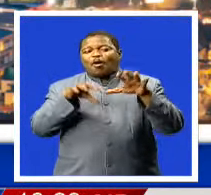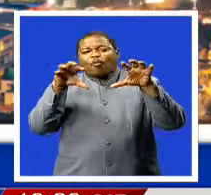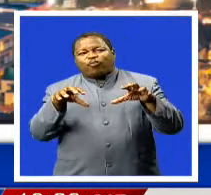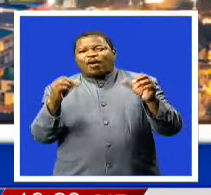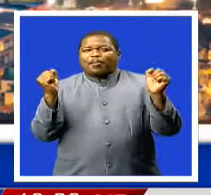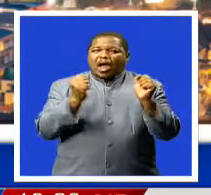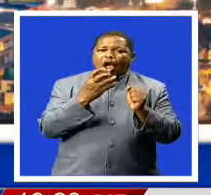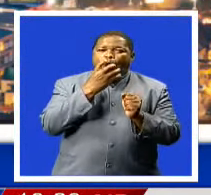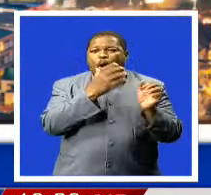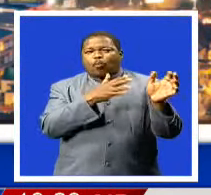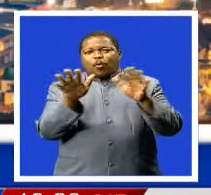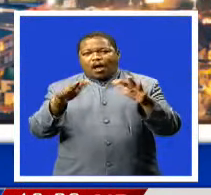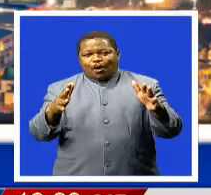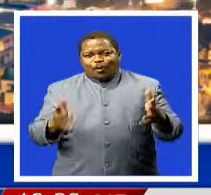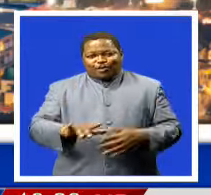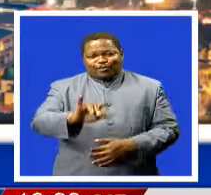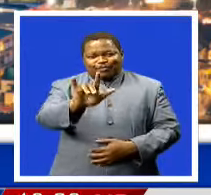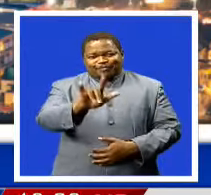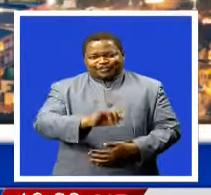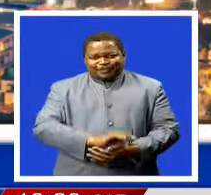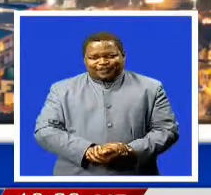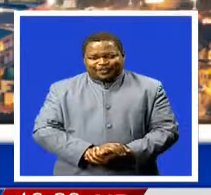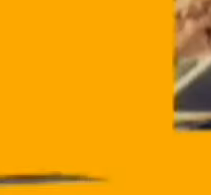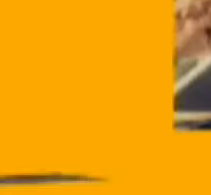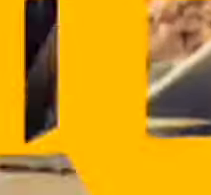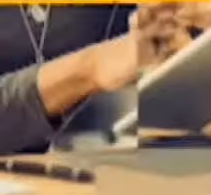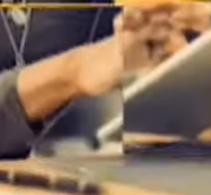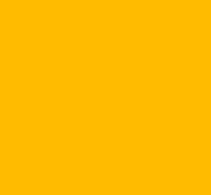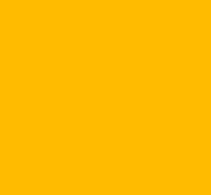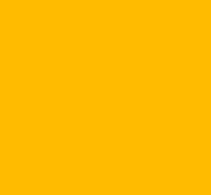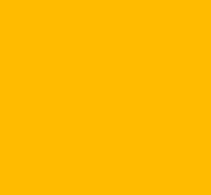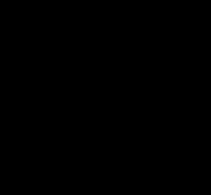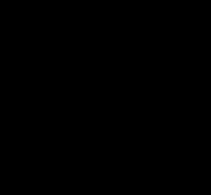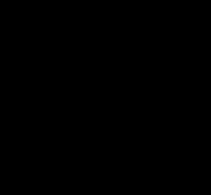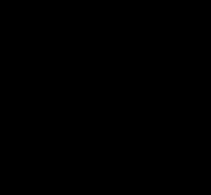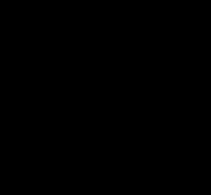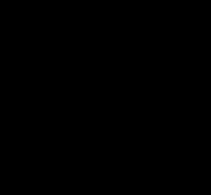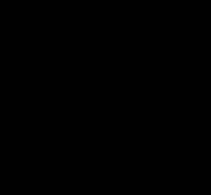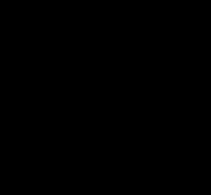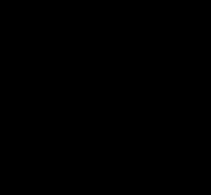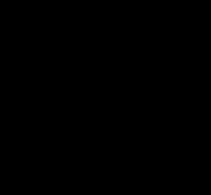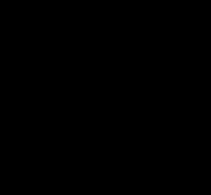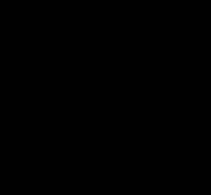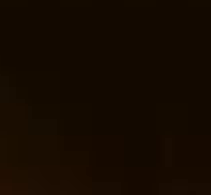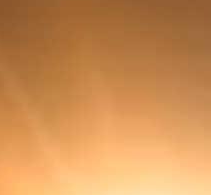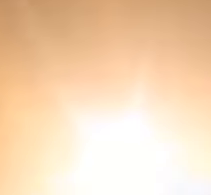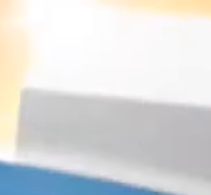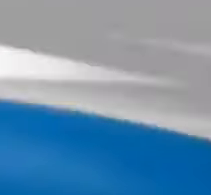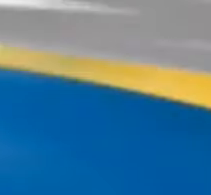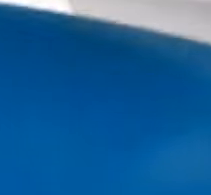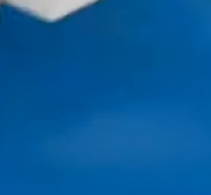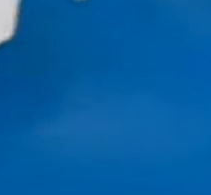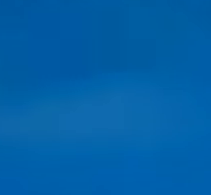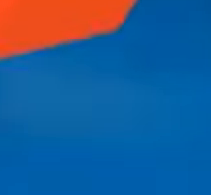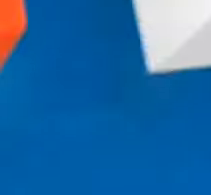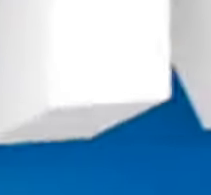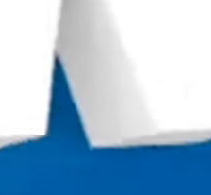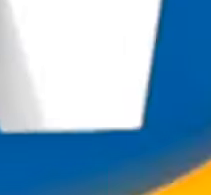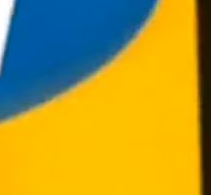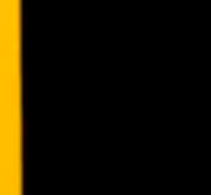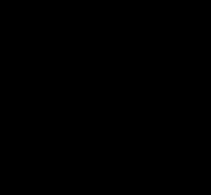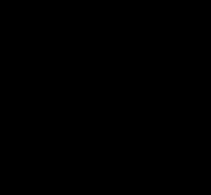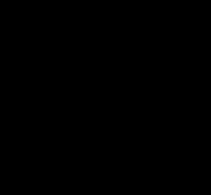kuleli litawulandzela nisale kahle. Everywhere you go, MTN.